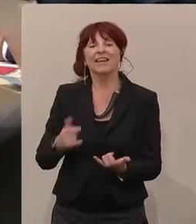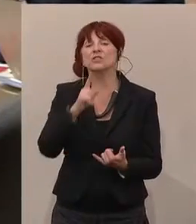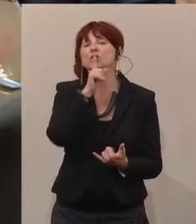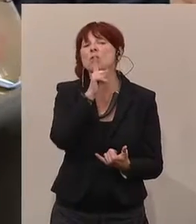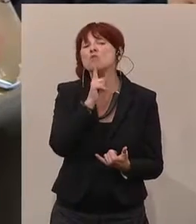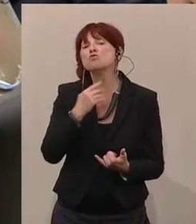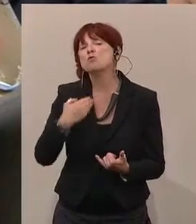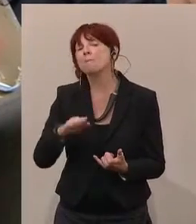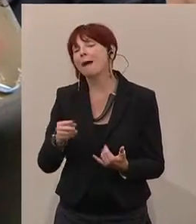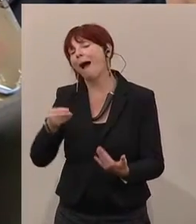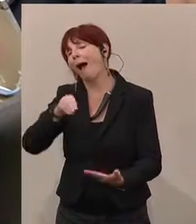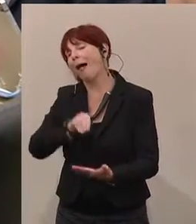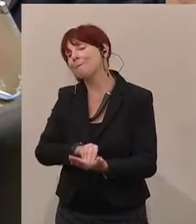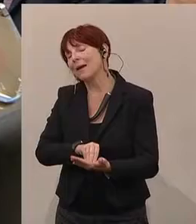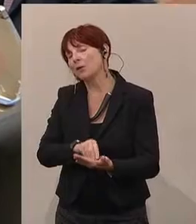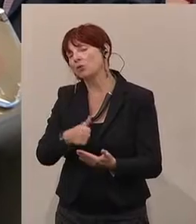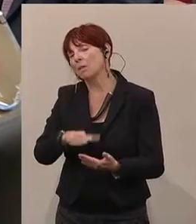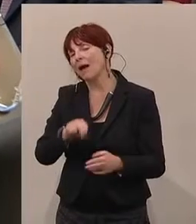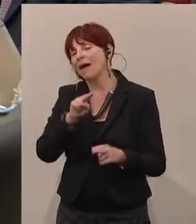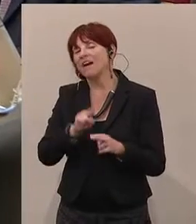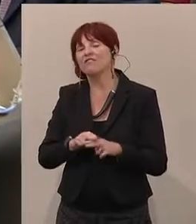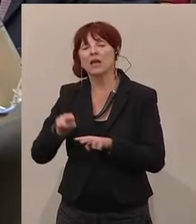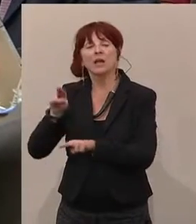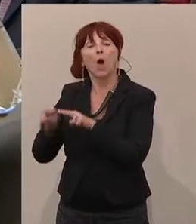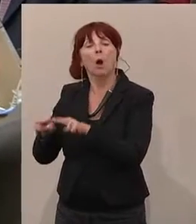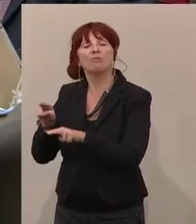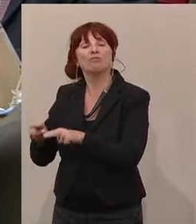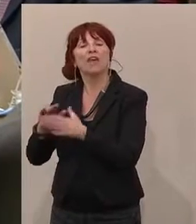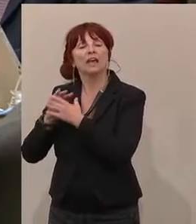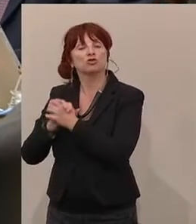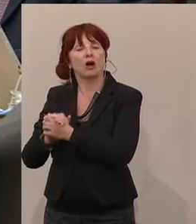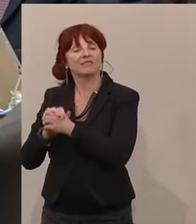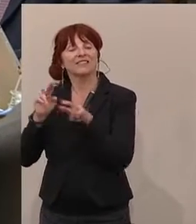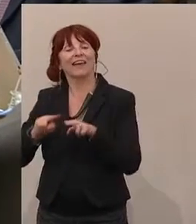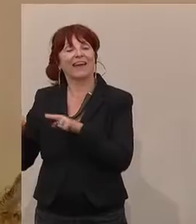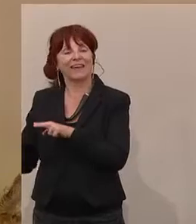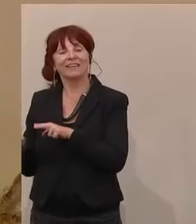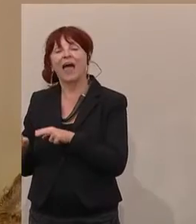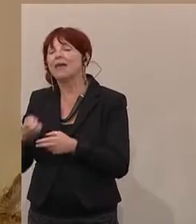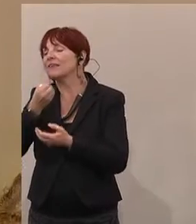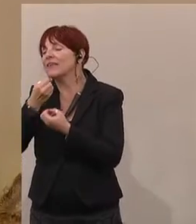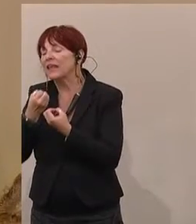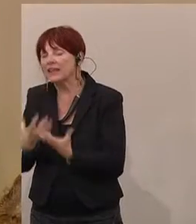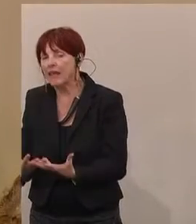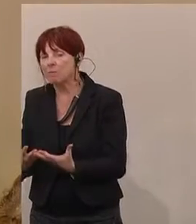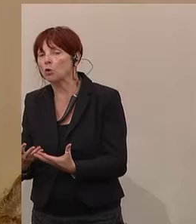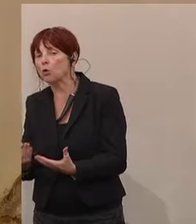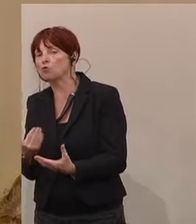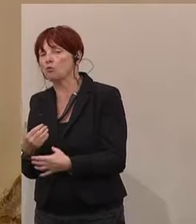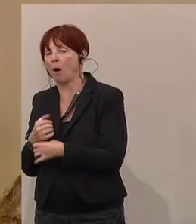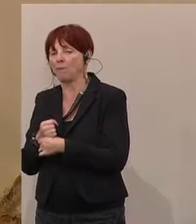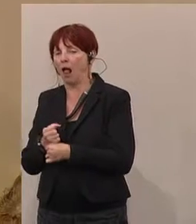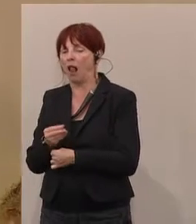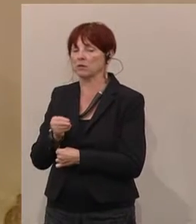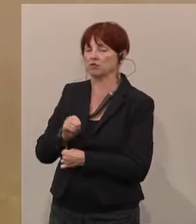vom Pflegschaftsgericht ein sogenannter Genehmigungsvorbehalt angeordnet wird. Ich muss dazu sagen, dass in meiner Brust hier zwei